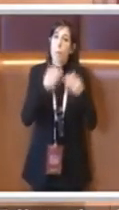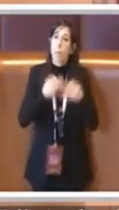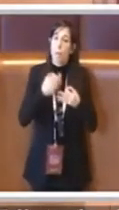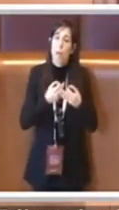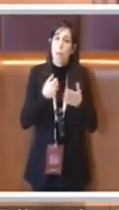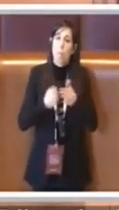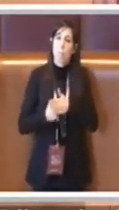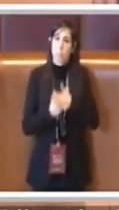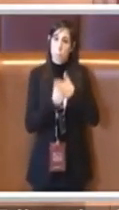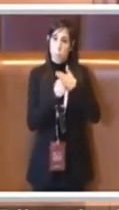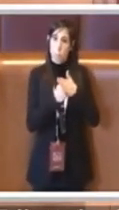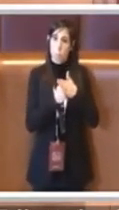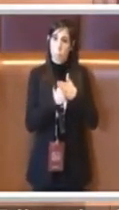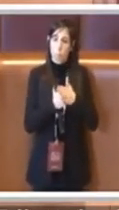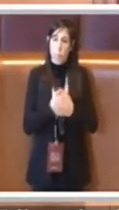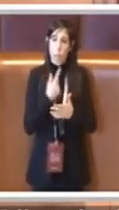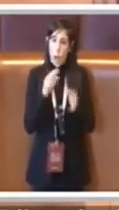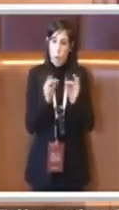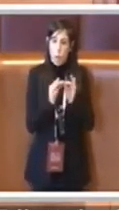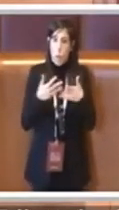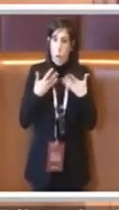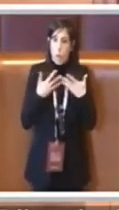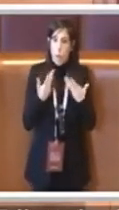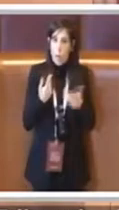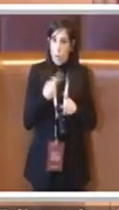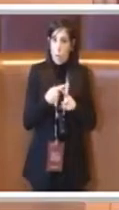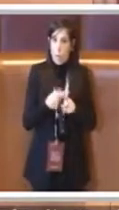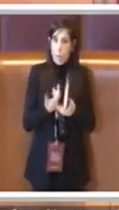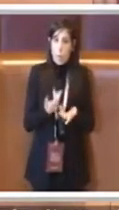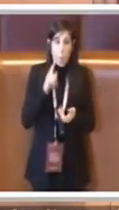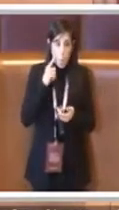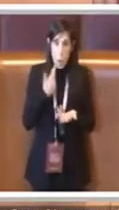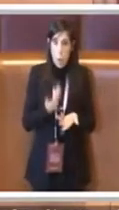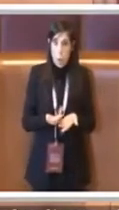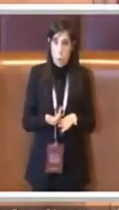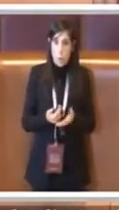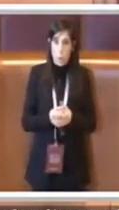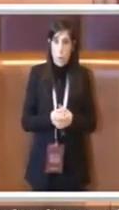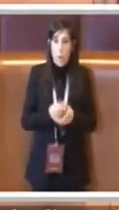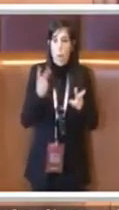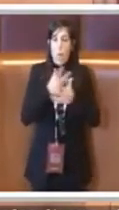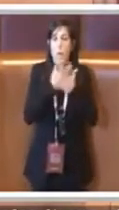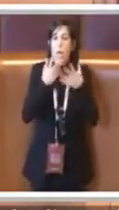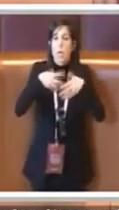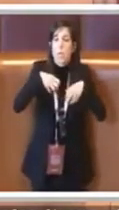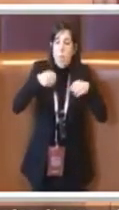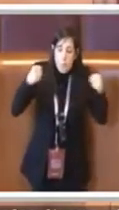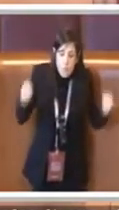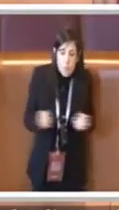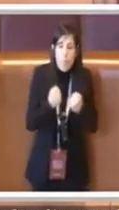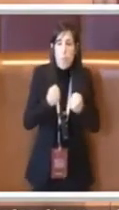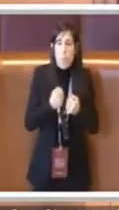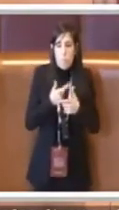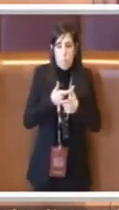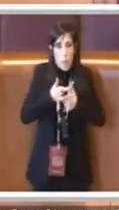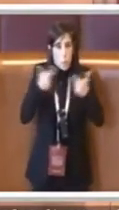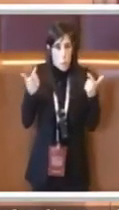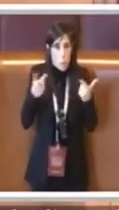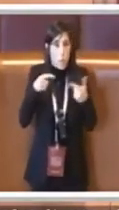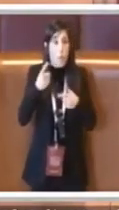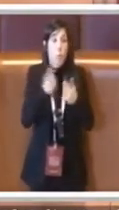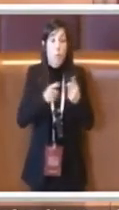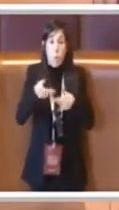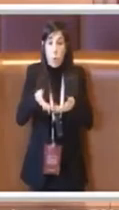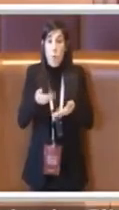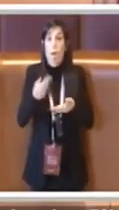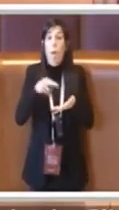campo, per rimettere in carreggiata l'azienda. Ripeto, gli sforzi ovviamente devono essere ancora di più. In questi giorni abbiamo avuto dei problemi con le metropolitane